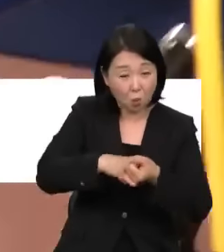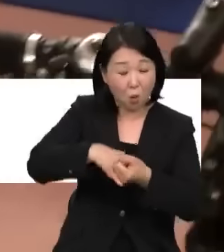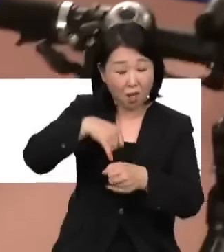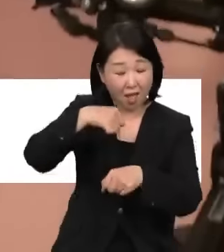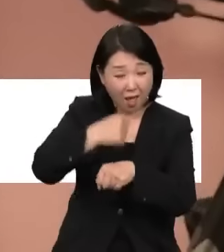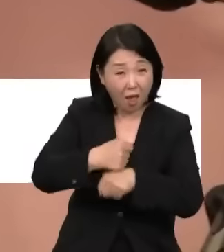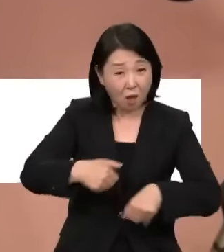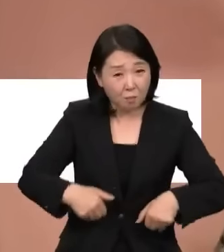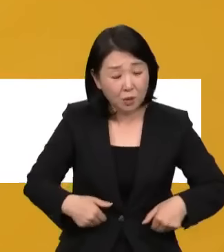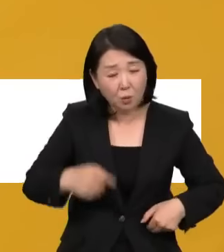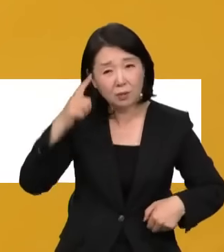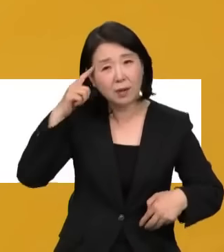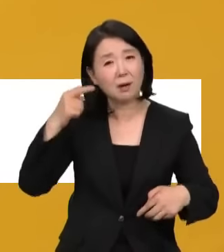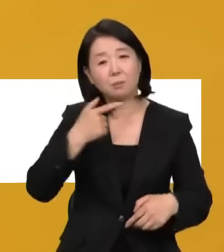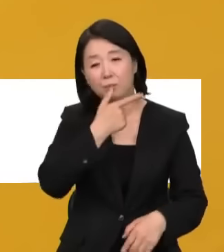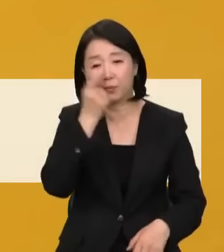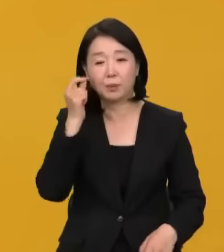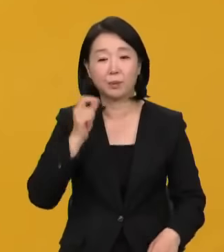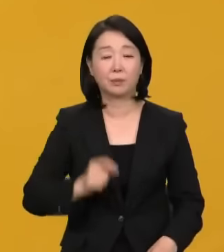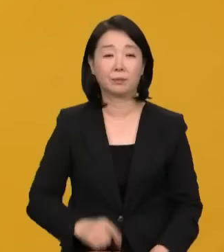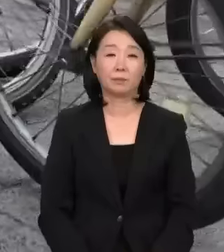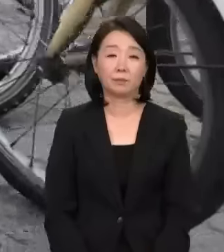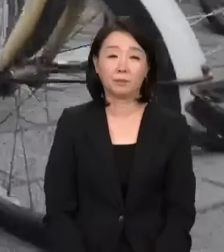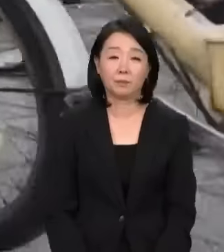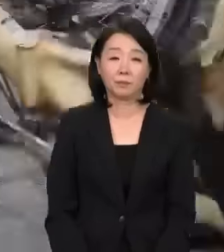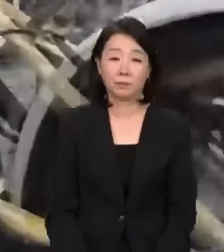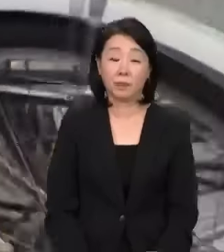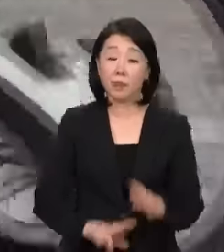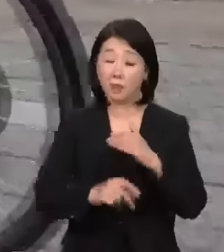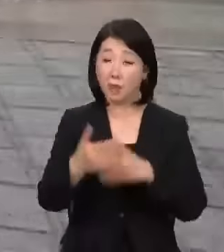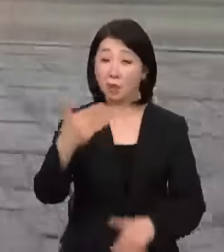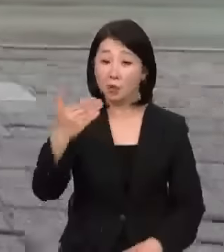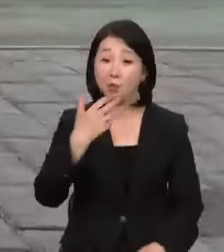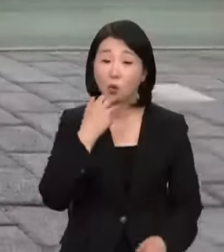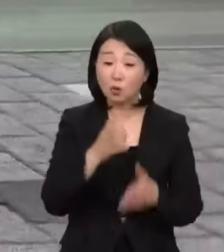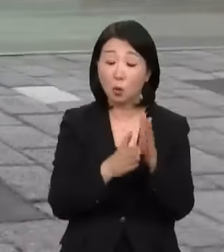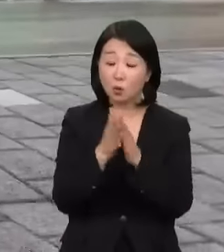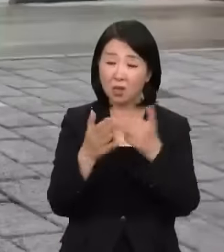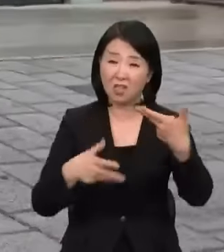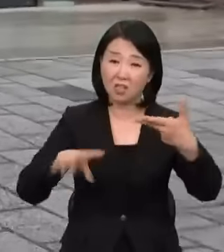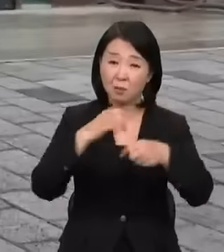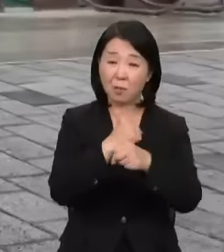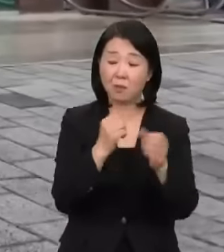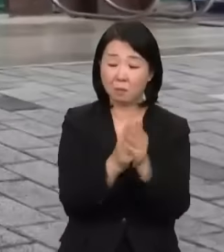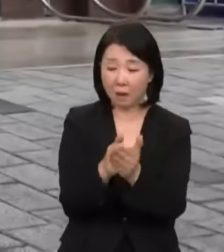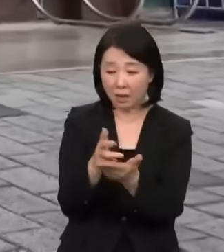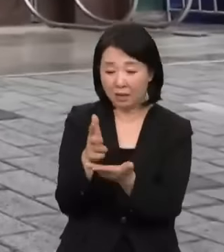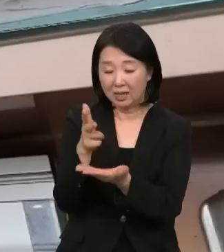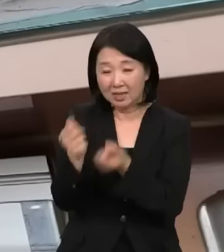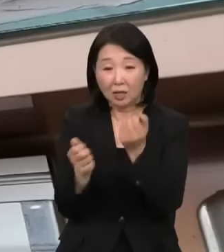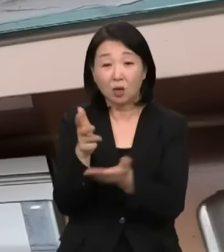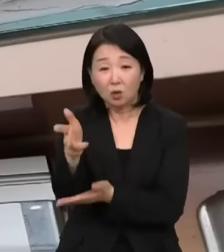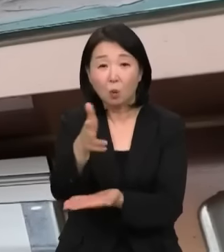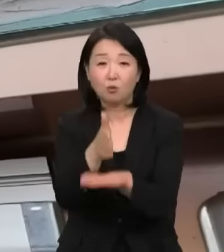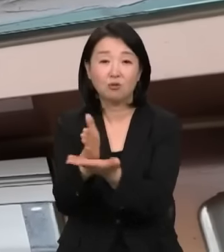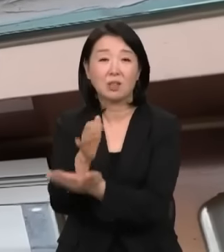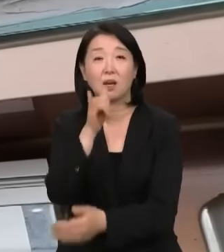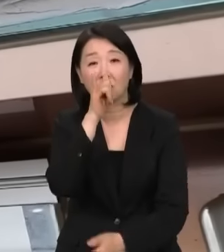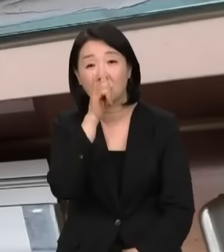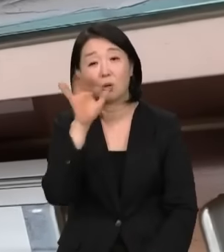된다는 인식에 대한 부족도 있는 것 같고. 9호선의 경우 서울시가 70억 원을 들여 만든 자전거 주차장 10곳이